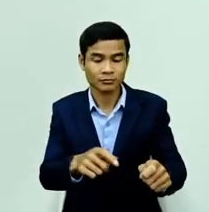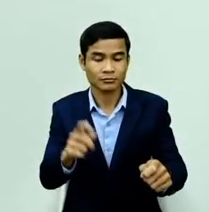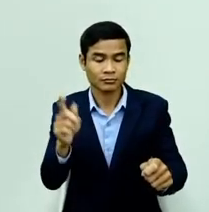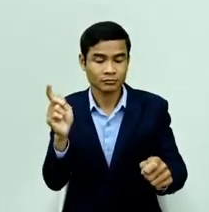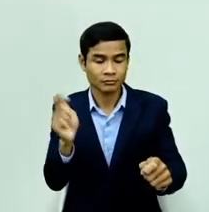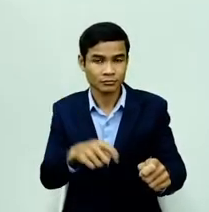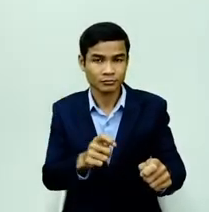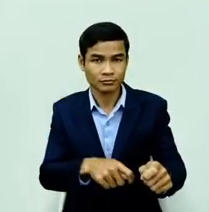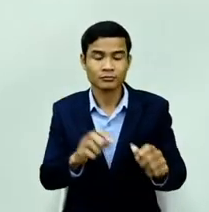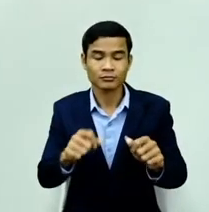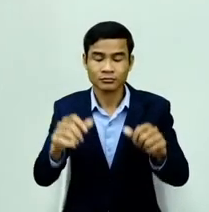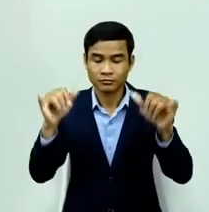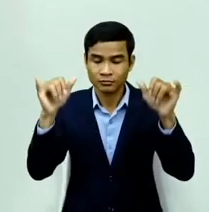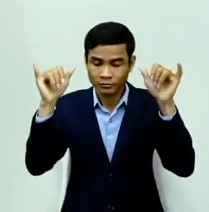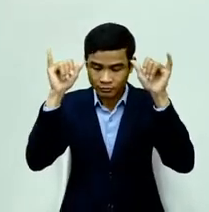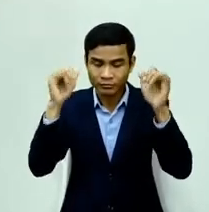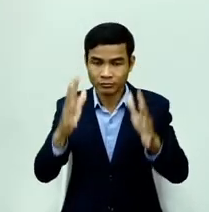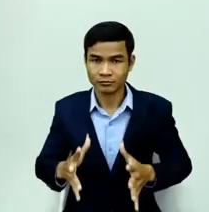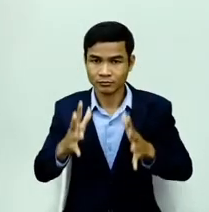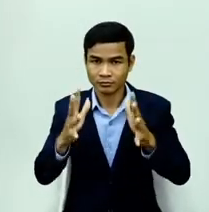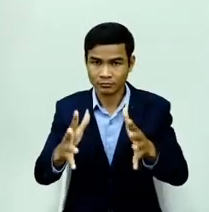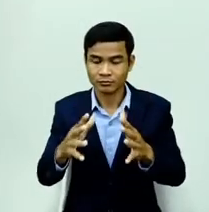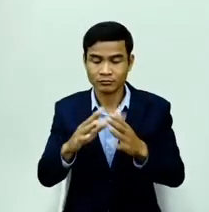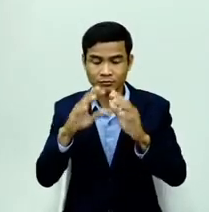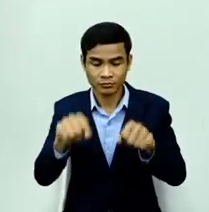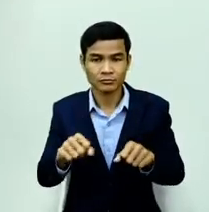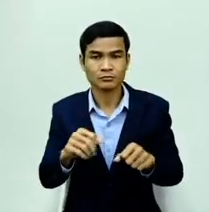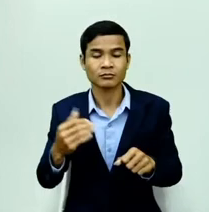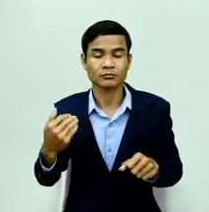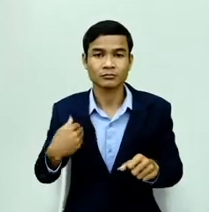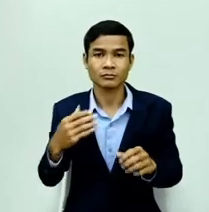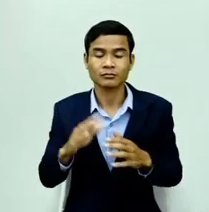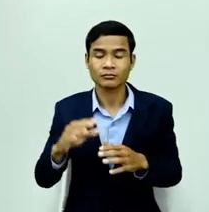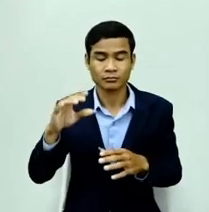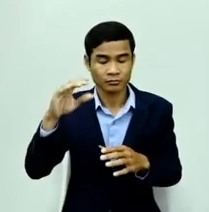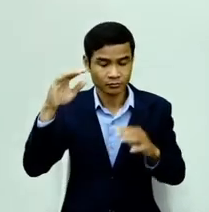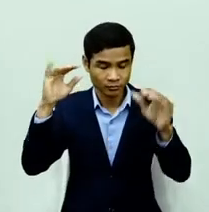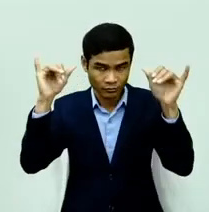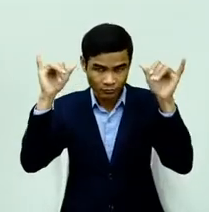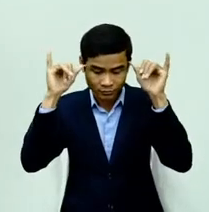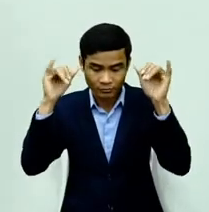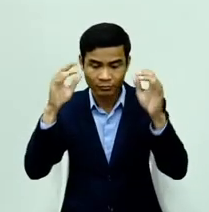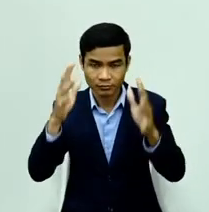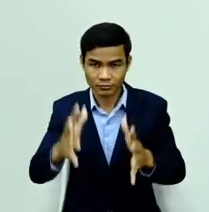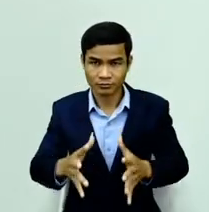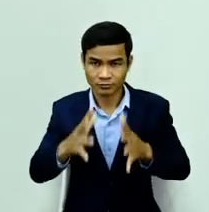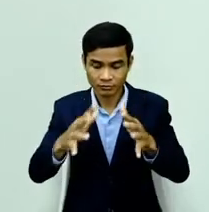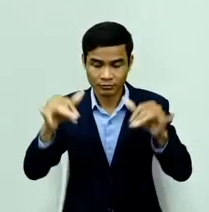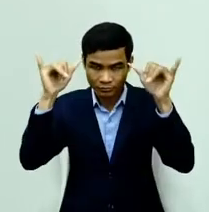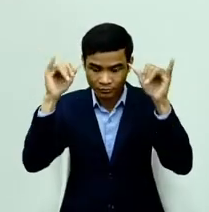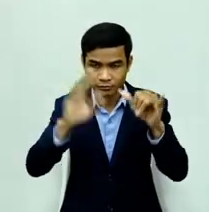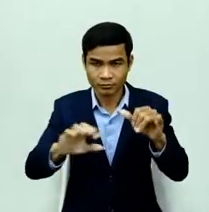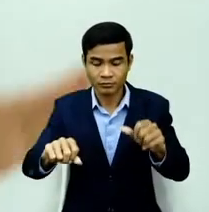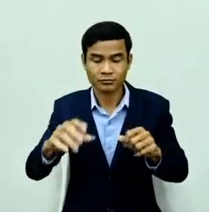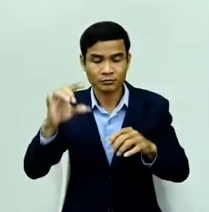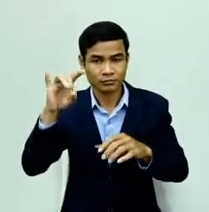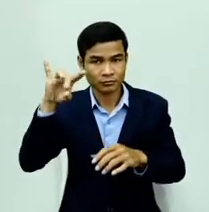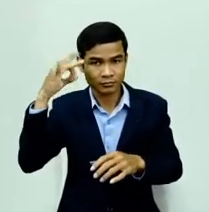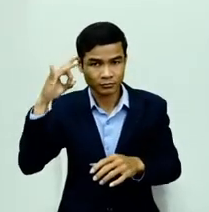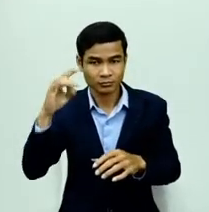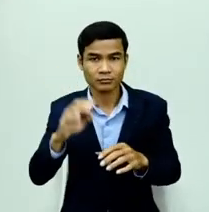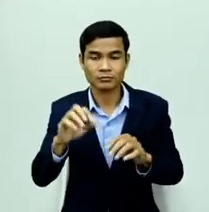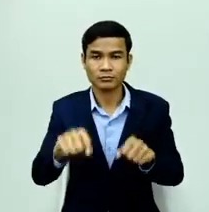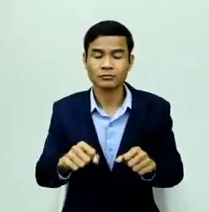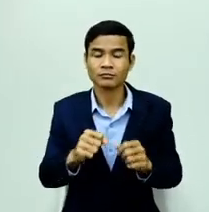ន័យថាលោកពូម្នាក់នេះគាត់បោះរទេះរទេះកោតោះកូនចង់ដឹងទេតើលោកពូដែលបោះរទេះកោហ្នឹ